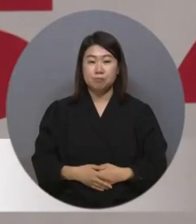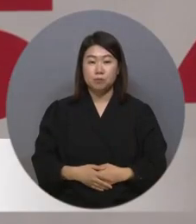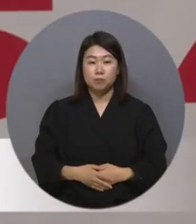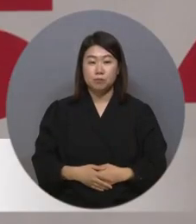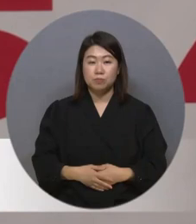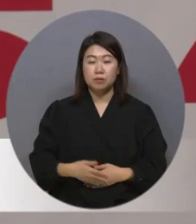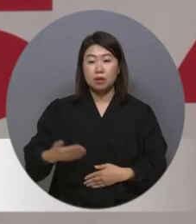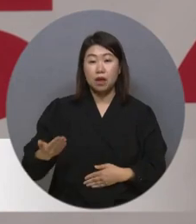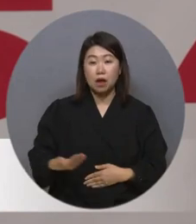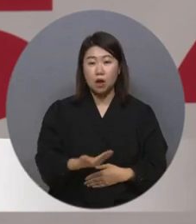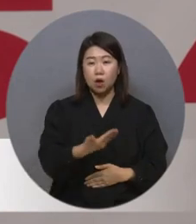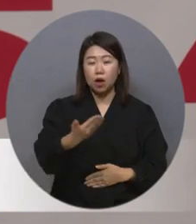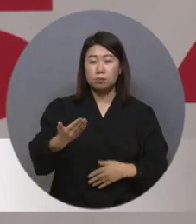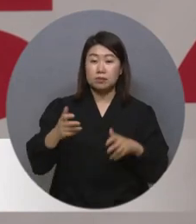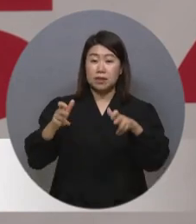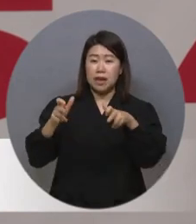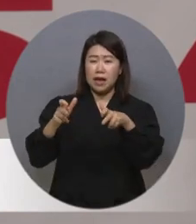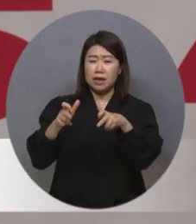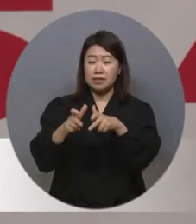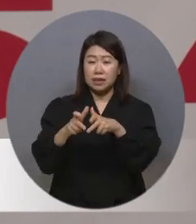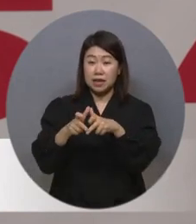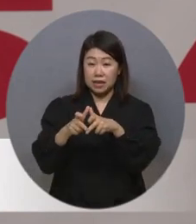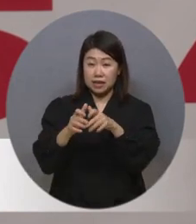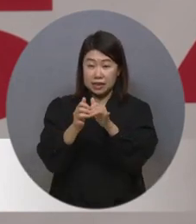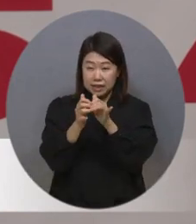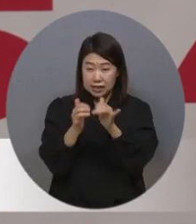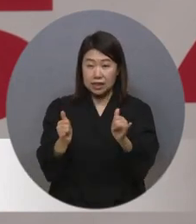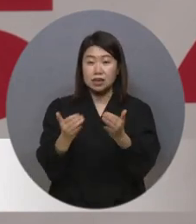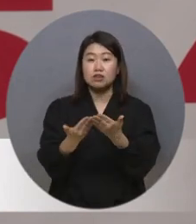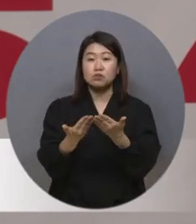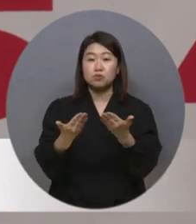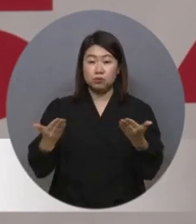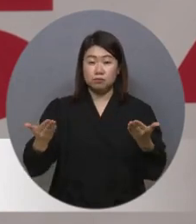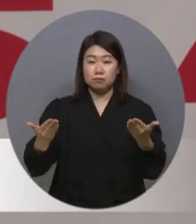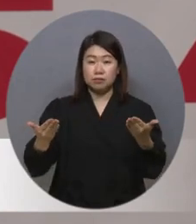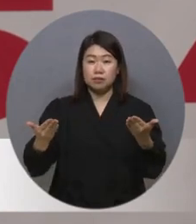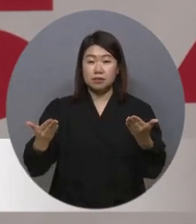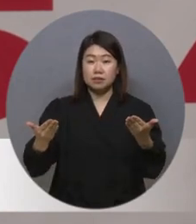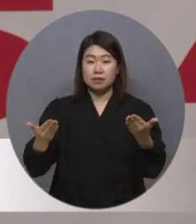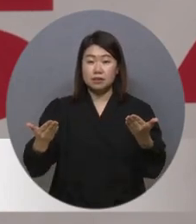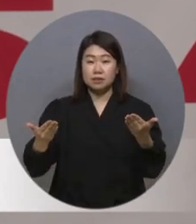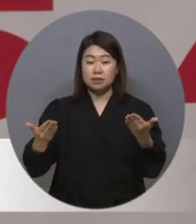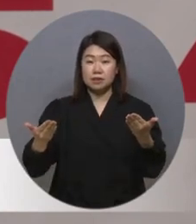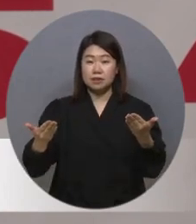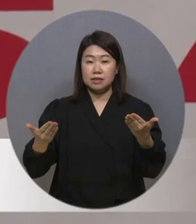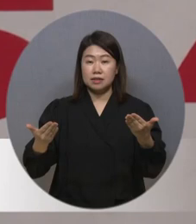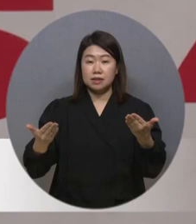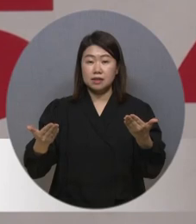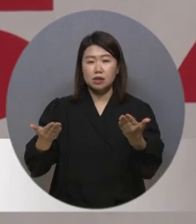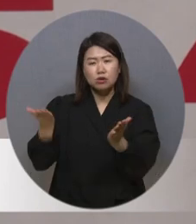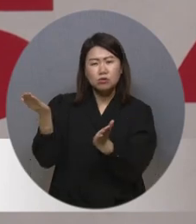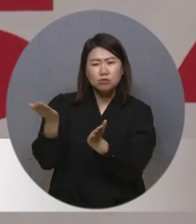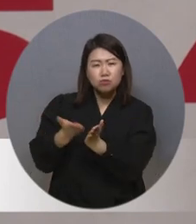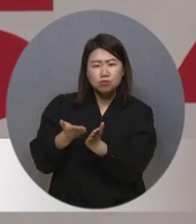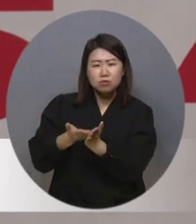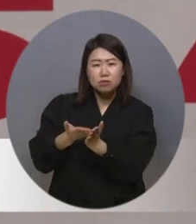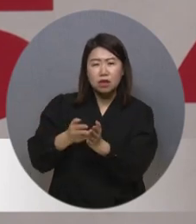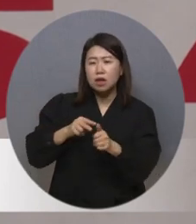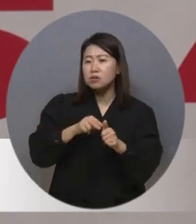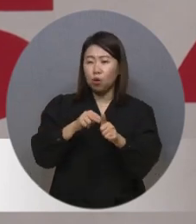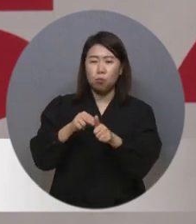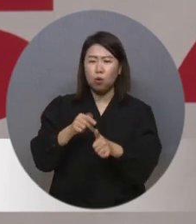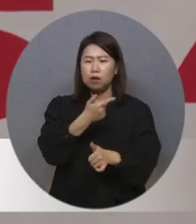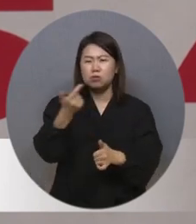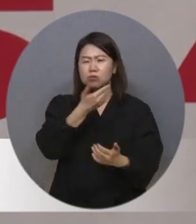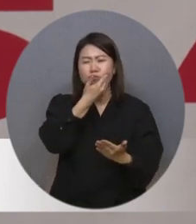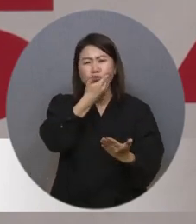네, 여러분들이 전체 장애인분들한테 주는 그런 메시지와 인사이트가 굉장히 중요하다고 저는 생각을